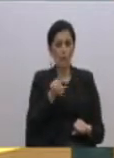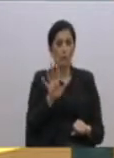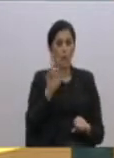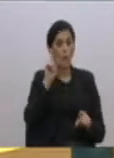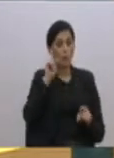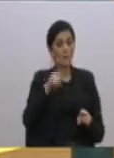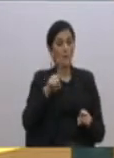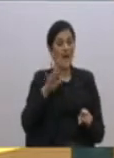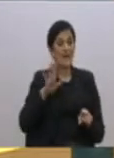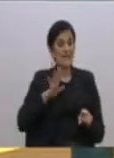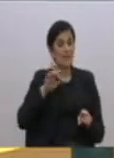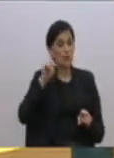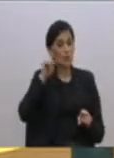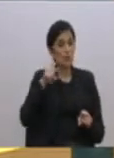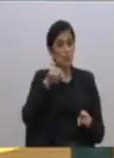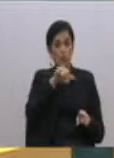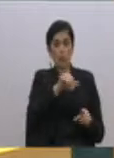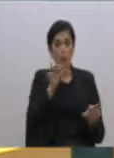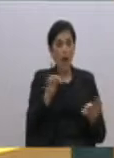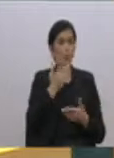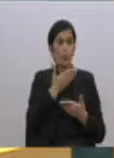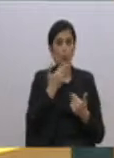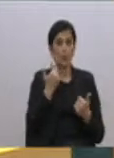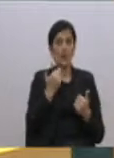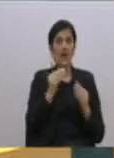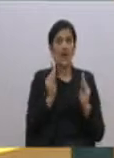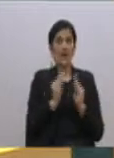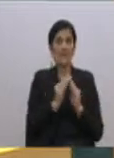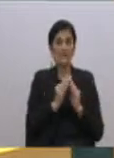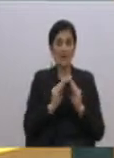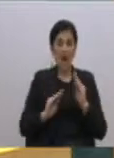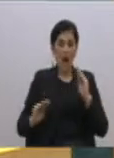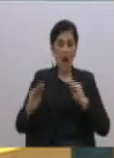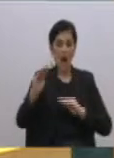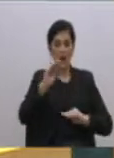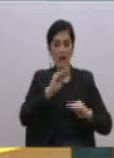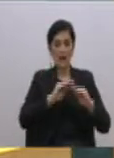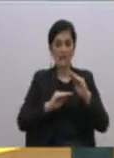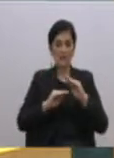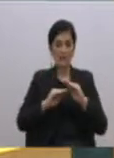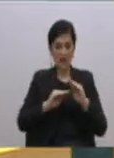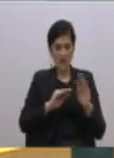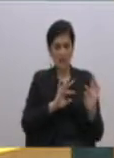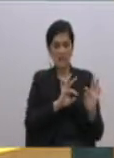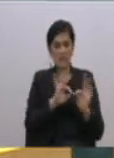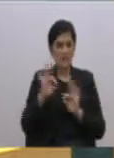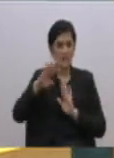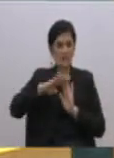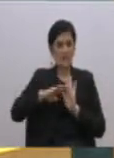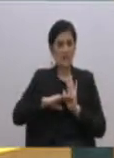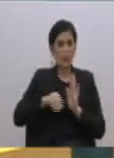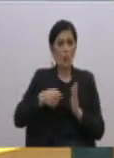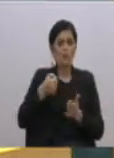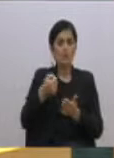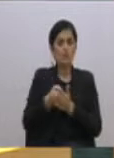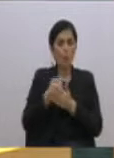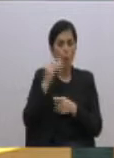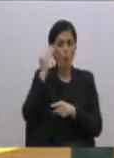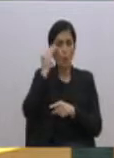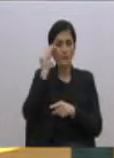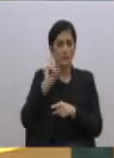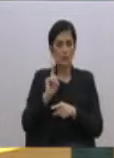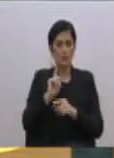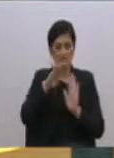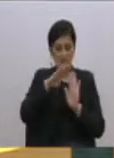რაც იცოდნენ და სხვა არაფერი არ ქონდათ არასდროს გაგონილი, სააწყვეს სისტემურად, რასაკვირველი არა ბოლომდე შინაარსით, მაგრამ სისტემურად